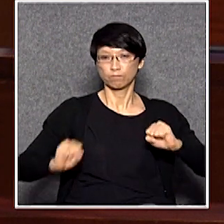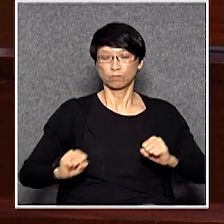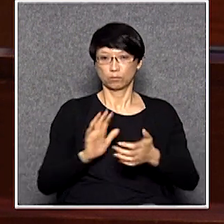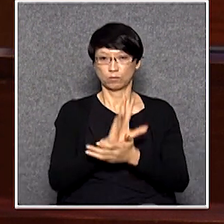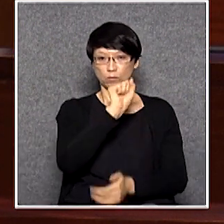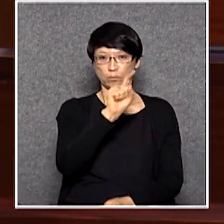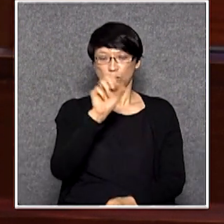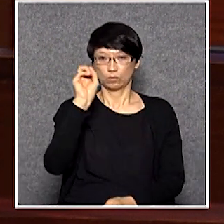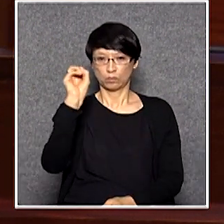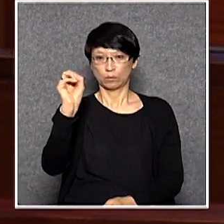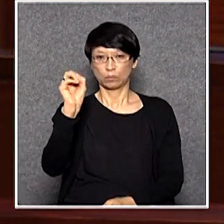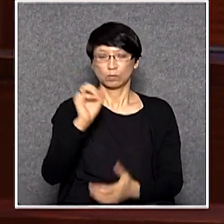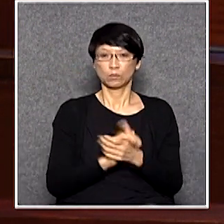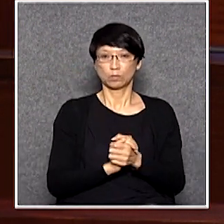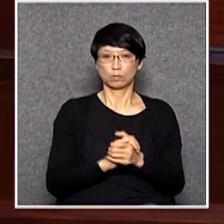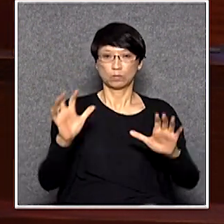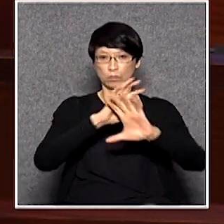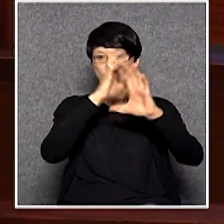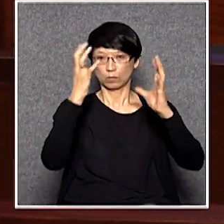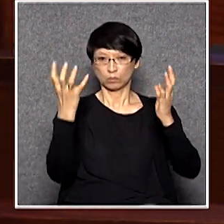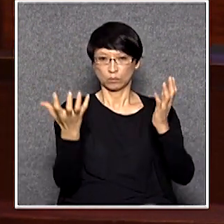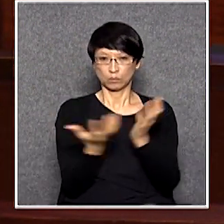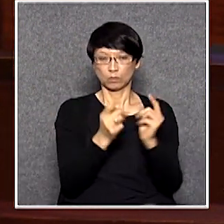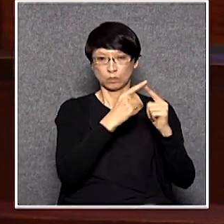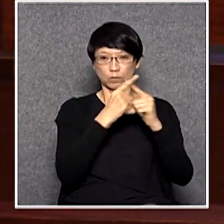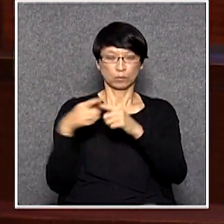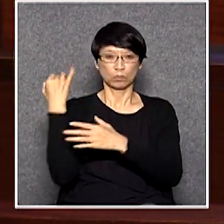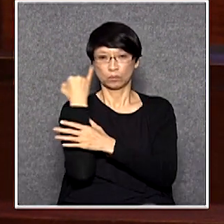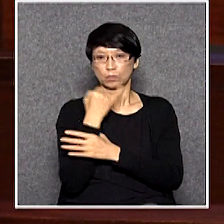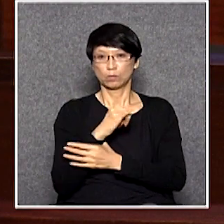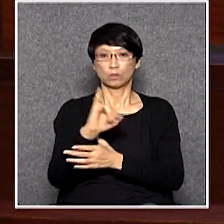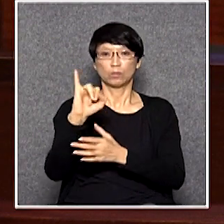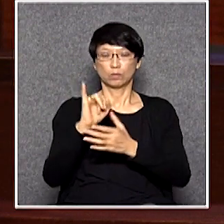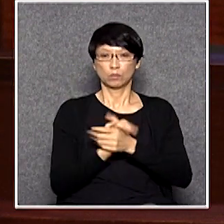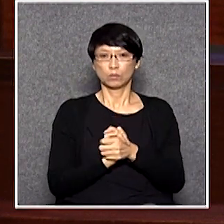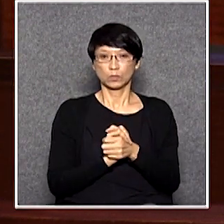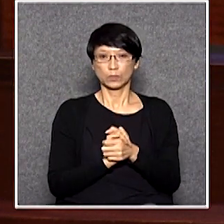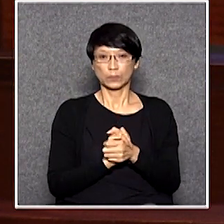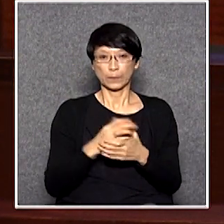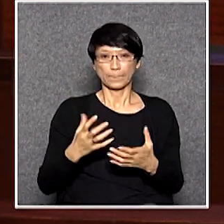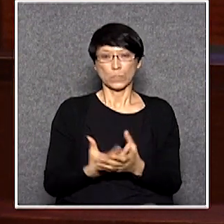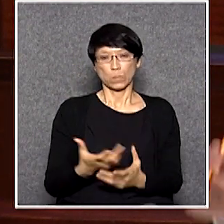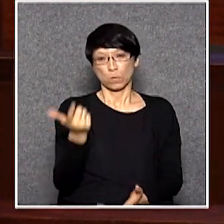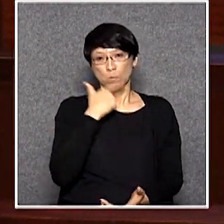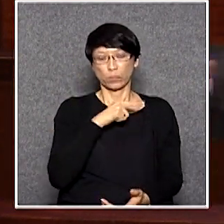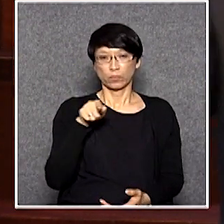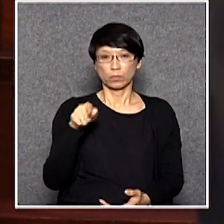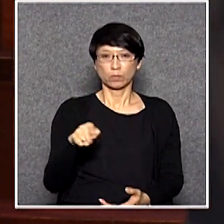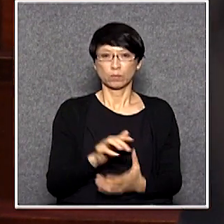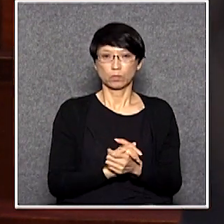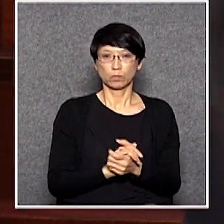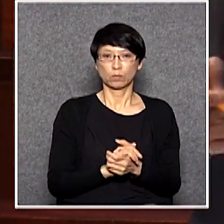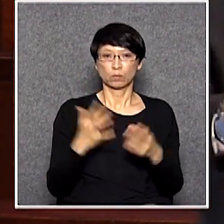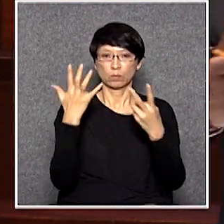年通過呢、這、一個即係全民即係都反彈，而且非常之反感嘅呢個所謂喂